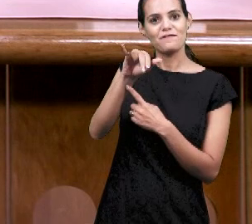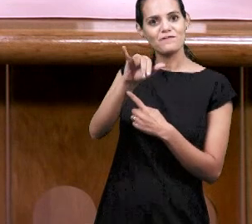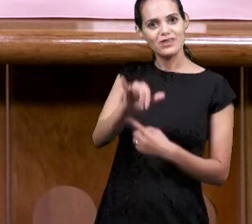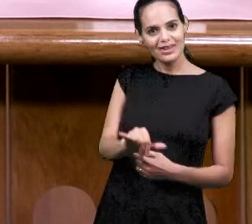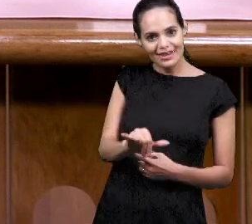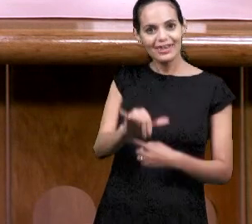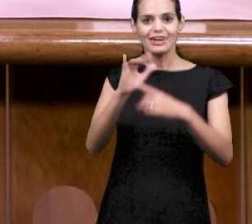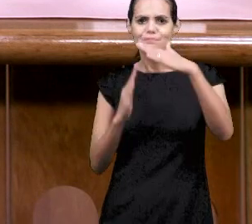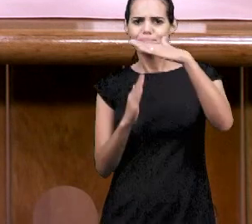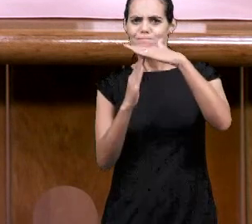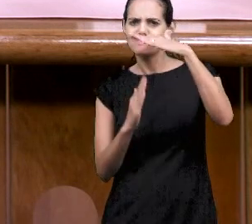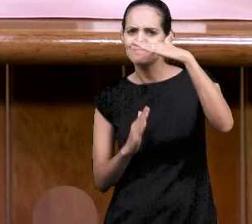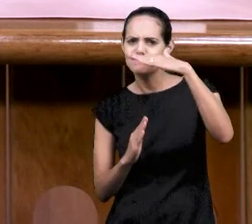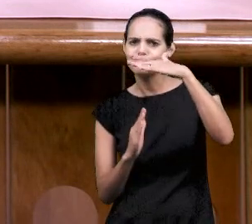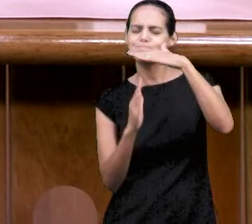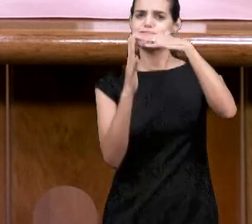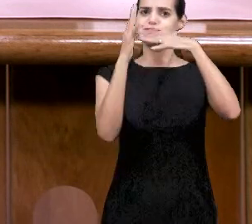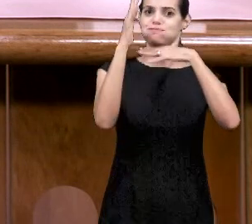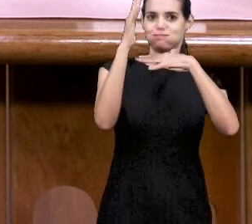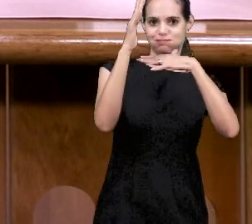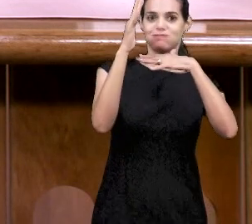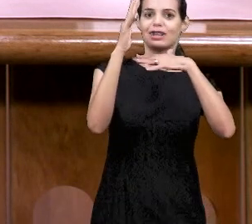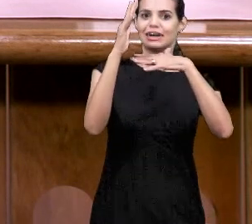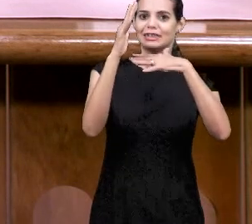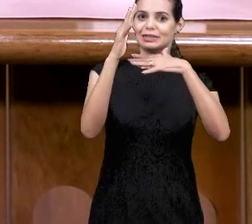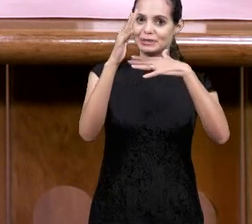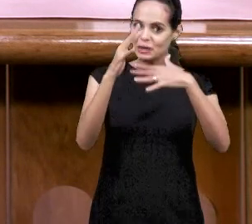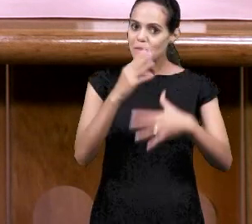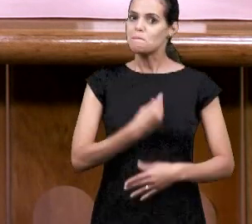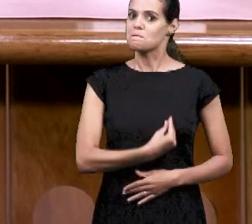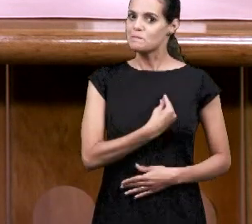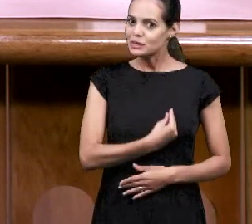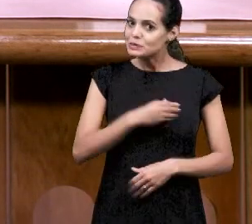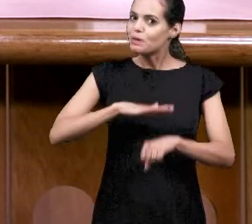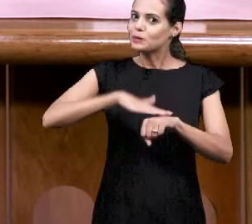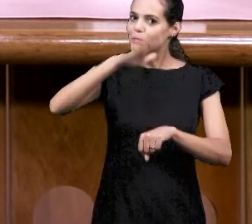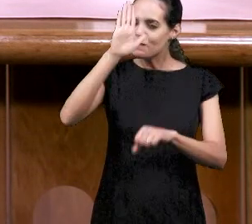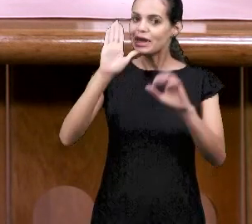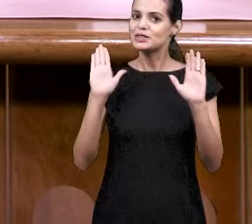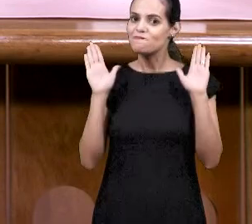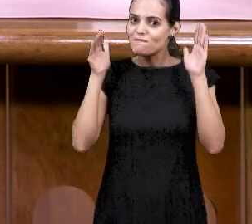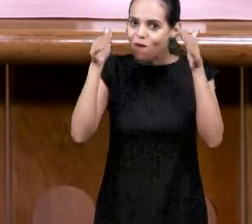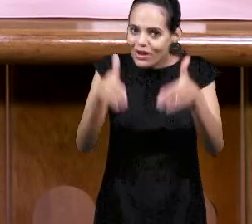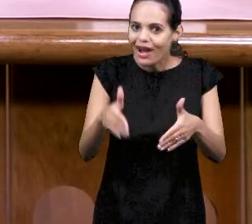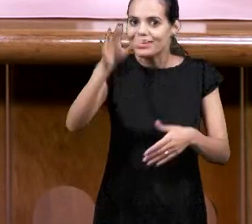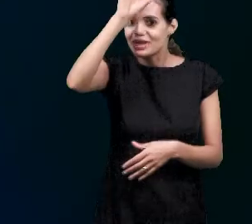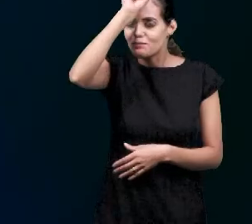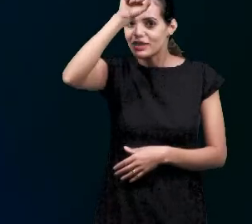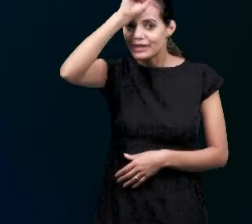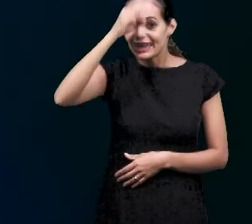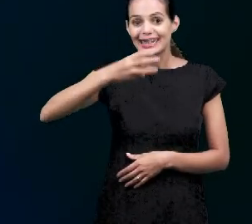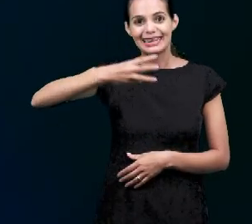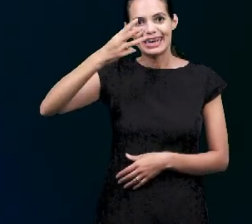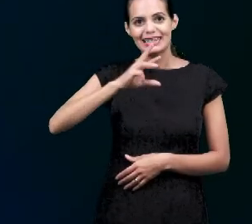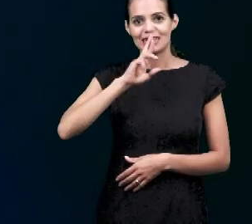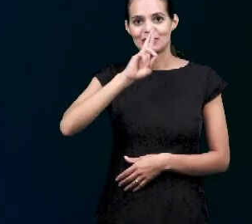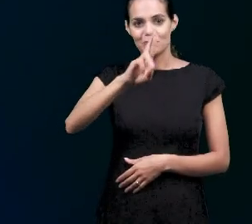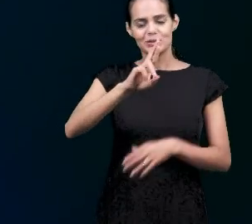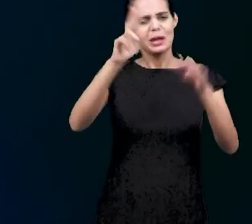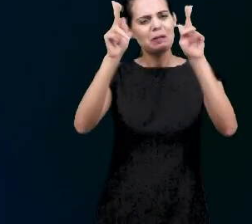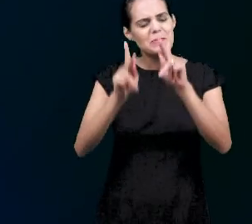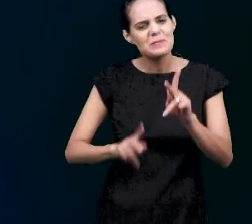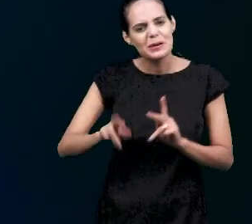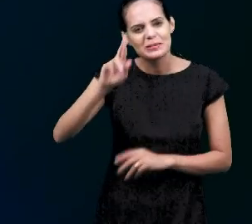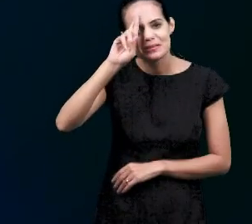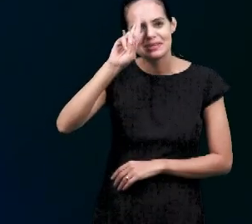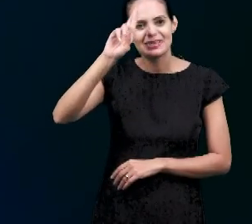notre frère David. Il s'appelle David Benaya. Et c'est un frère autiste. Mais il appartient au